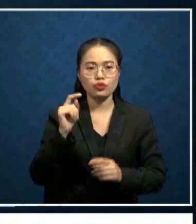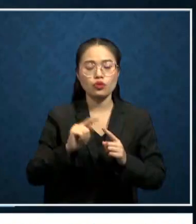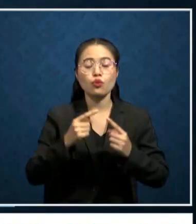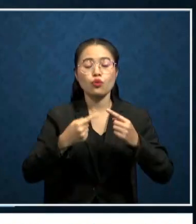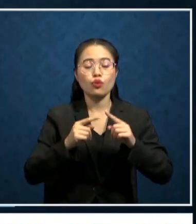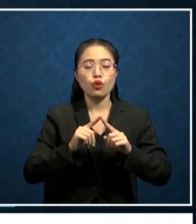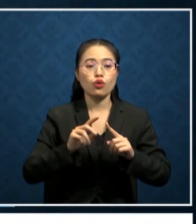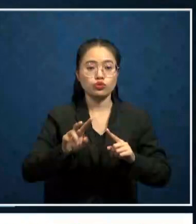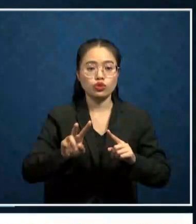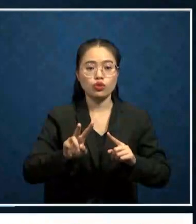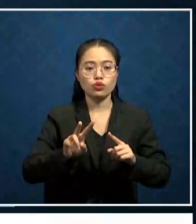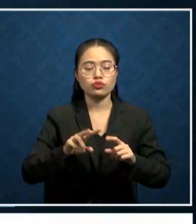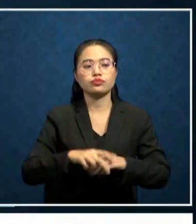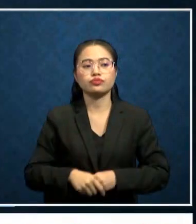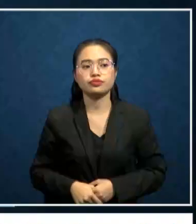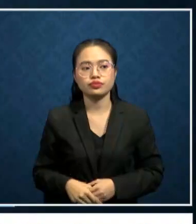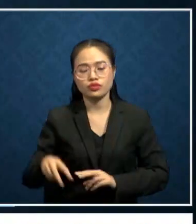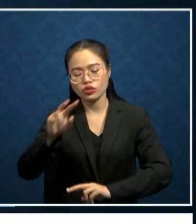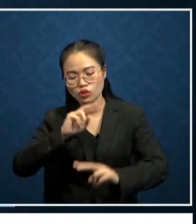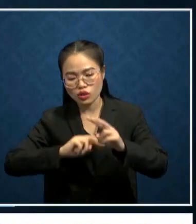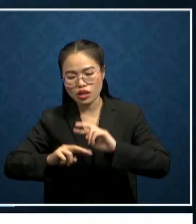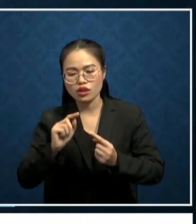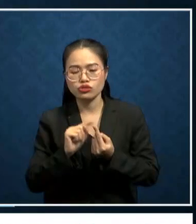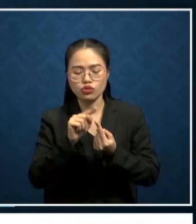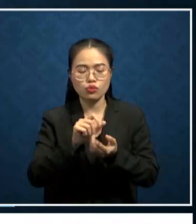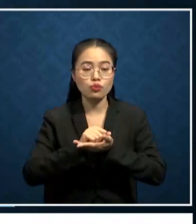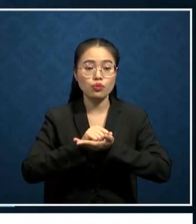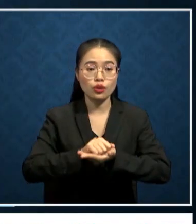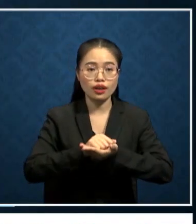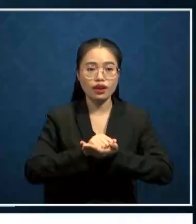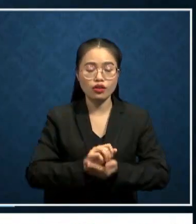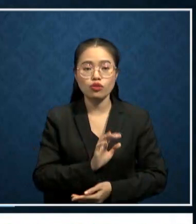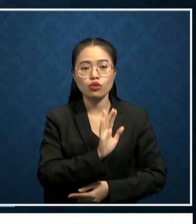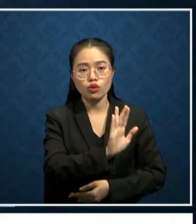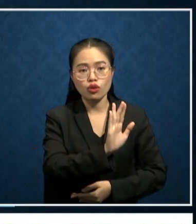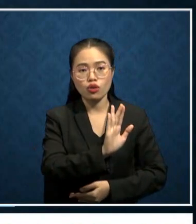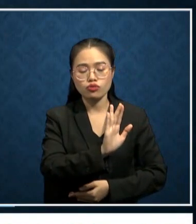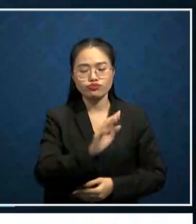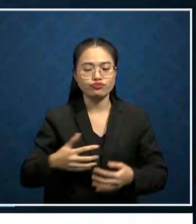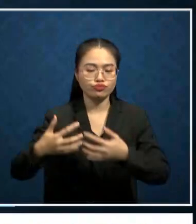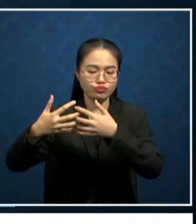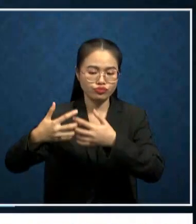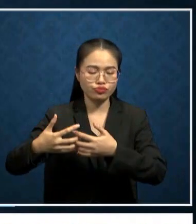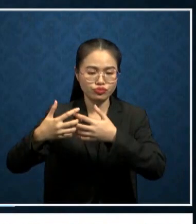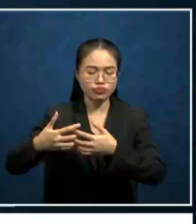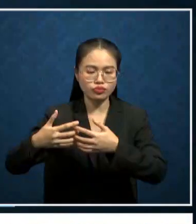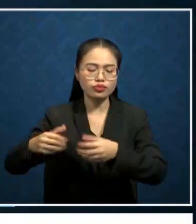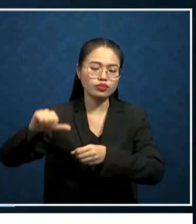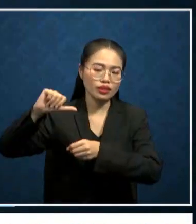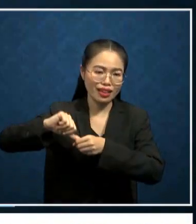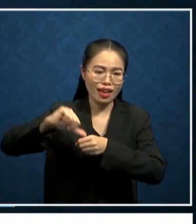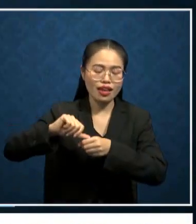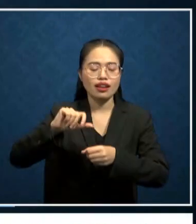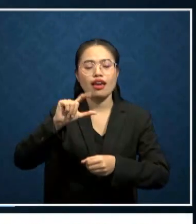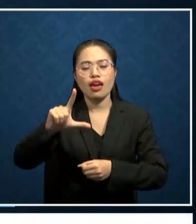ที่2กำกับข้อกำหนดเกี่ยวกับการให้บริการของสถานี lngแก่บุคคลที่ 3และการ